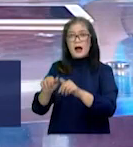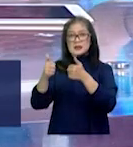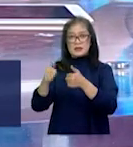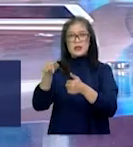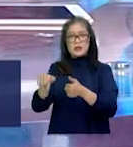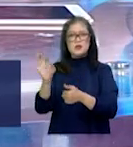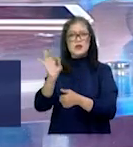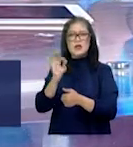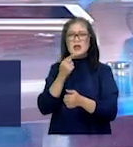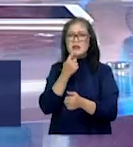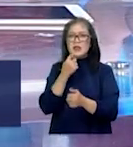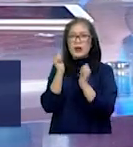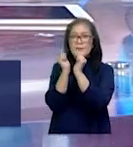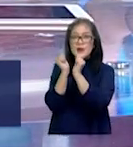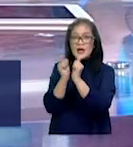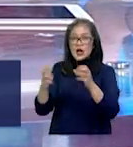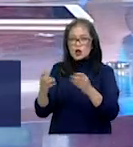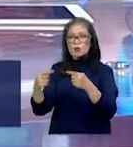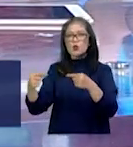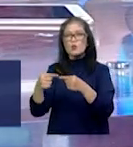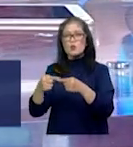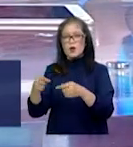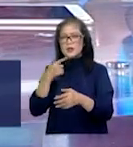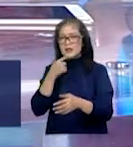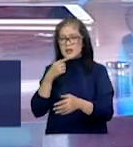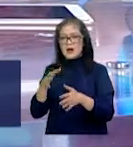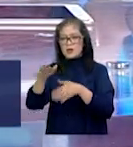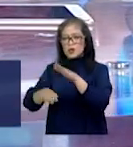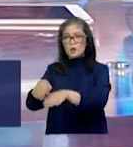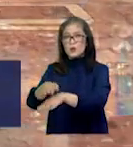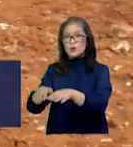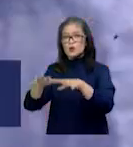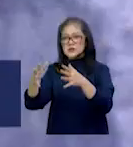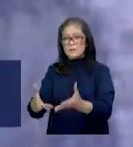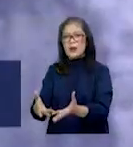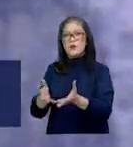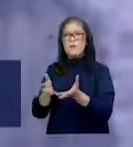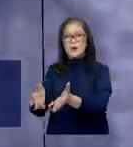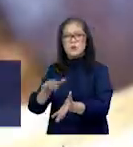unsur pidana yang ditemukan terkait dengan penimbunan sembako bansos presiden.